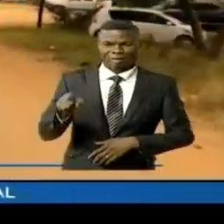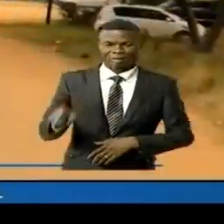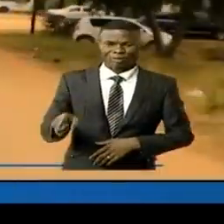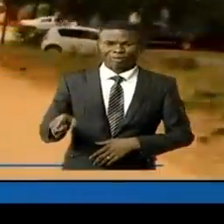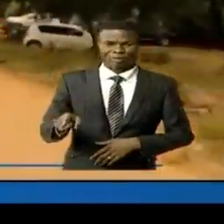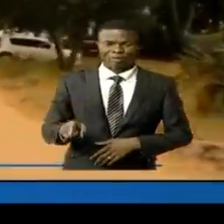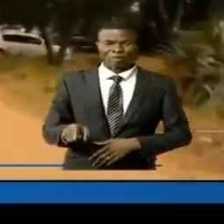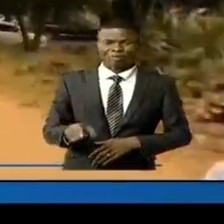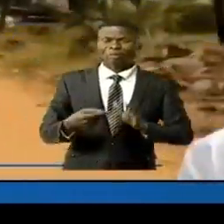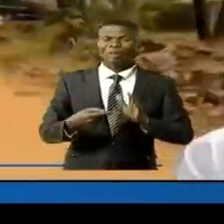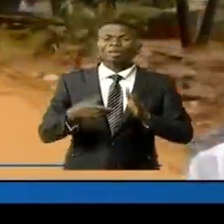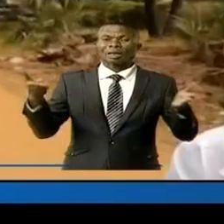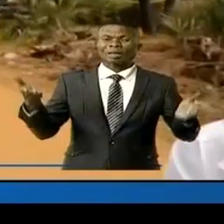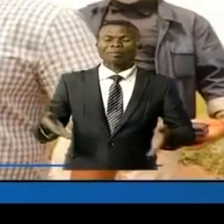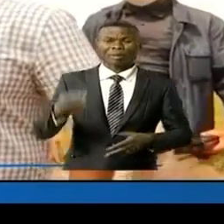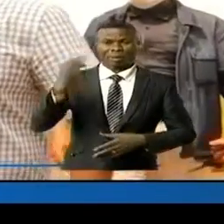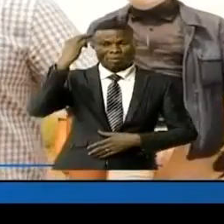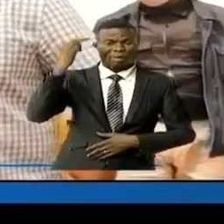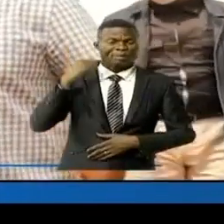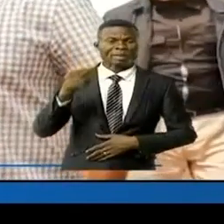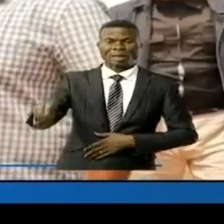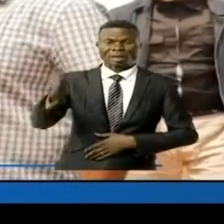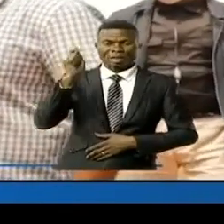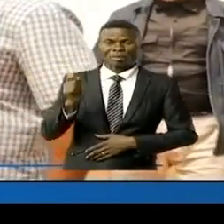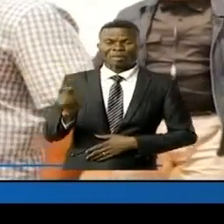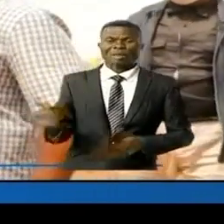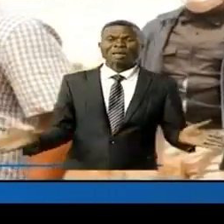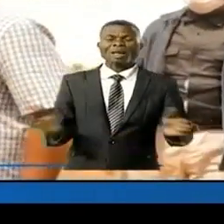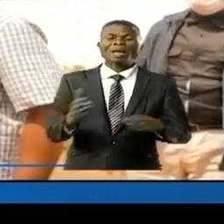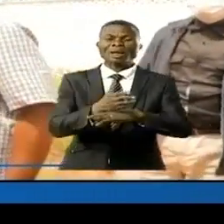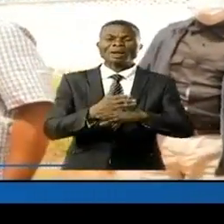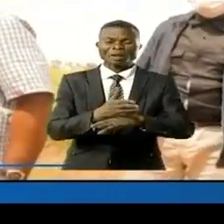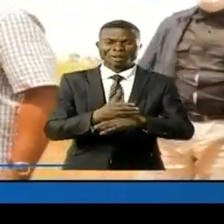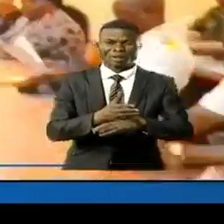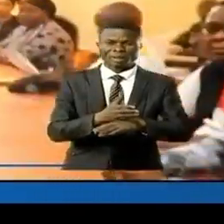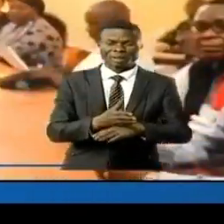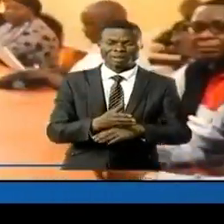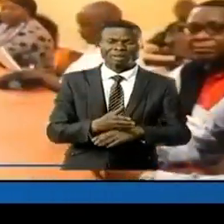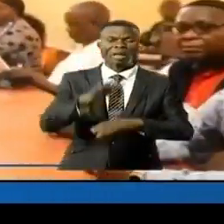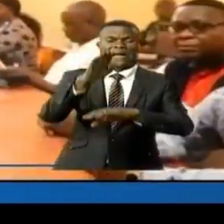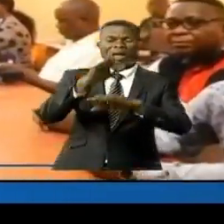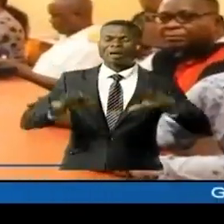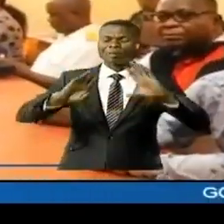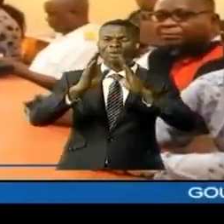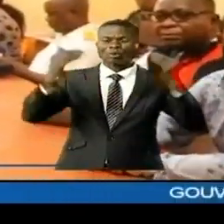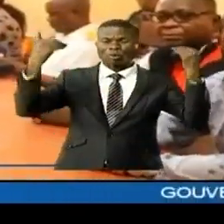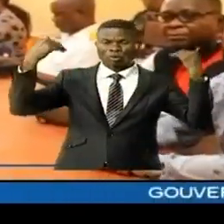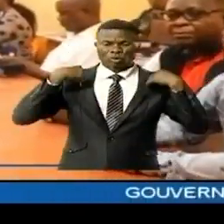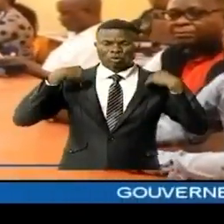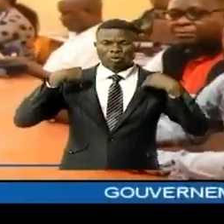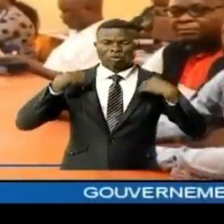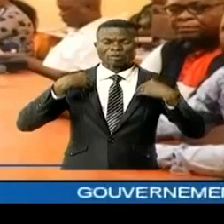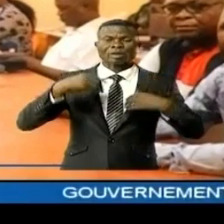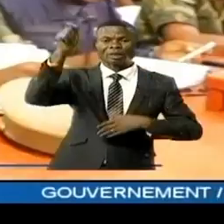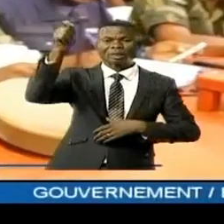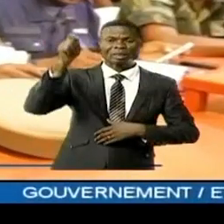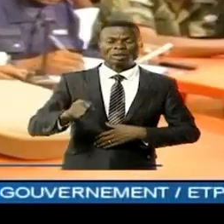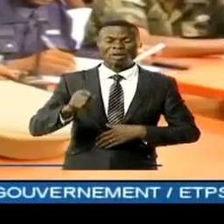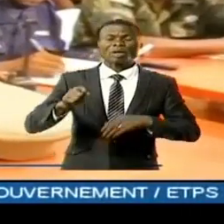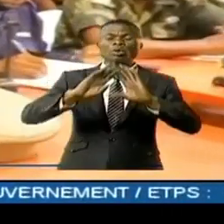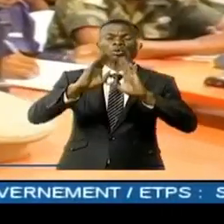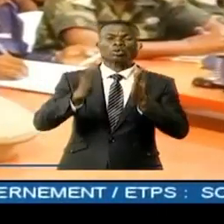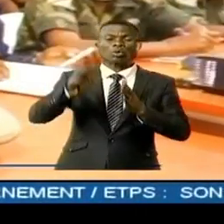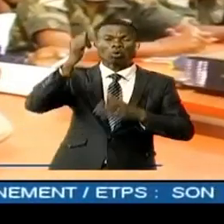présents dans cette région le ministre de la pêche et élevage adien bouquet les a réunis les officiers supérieurs commandement des forces navales de banana